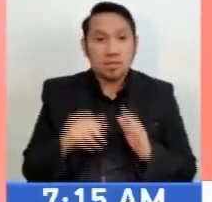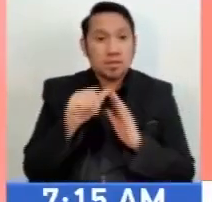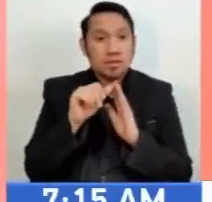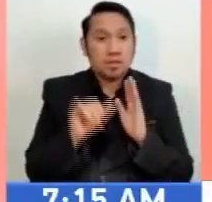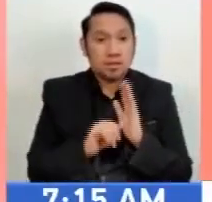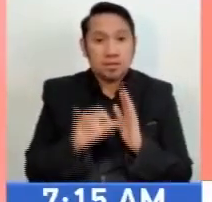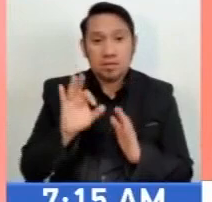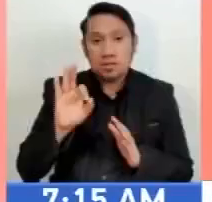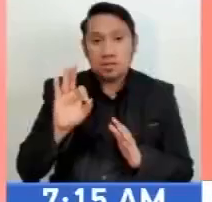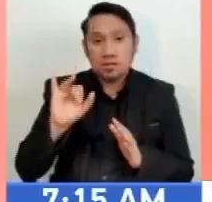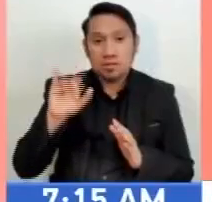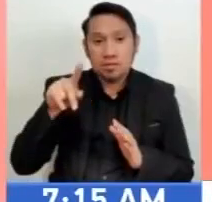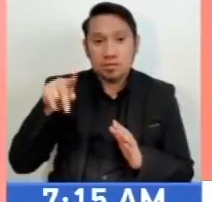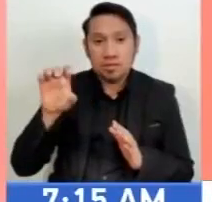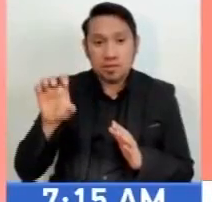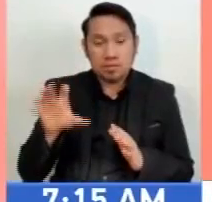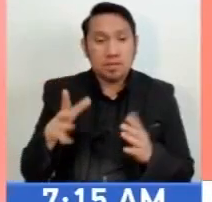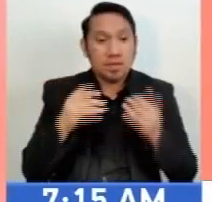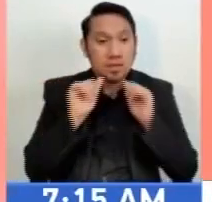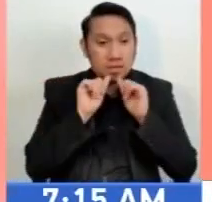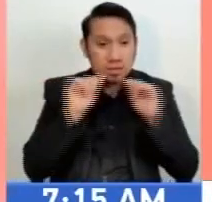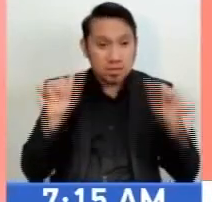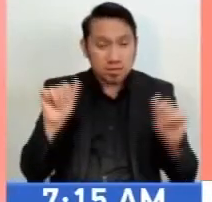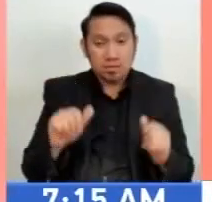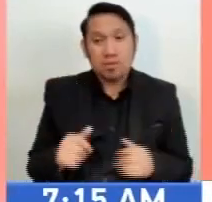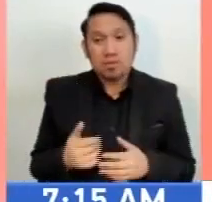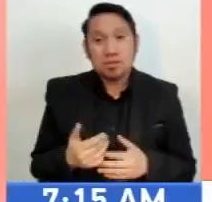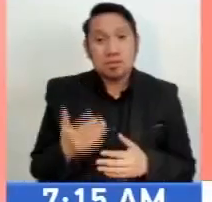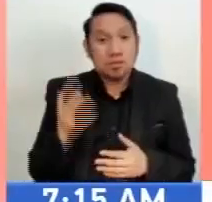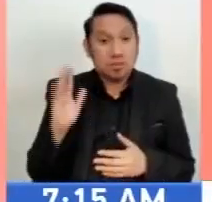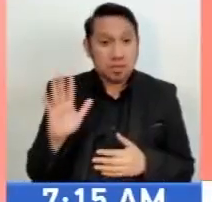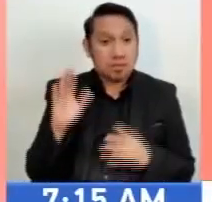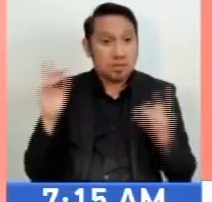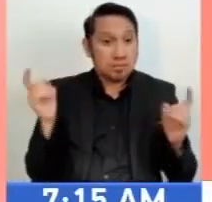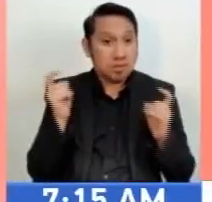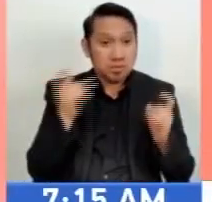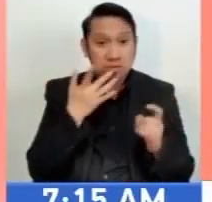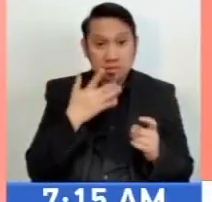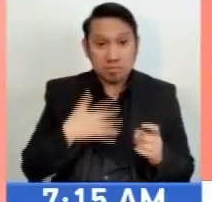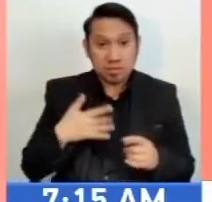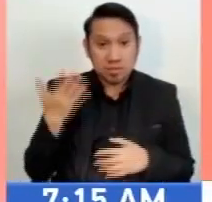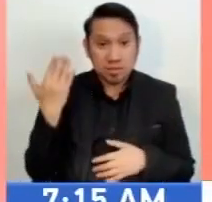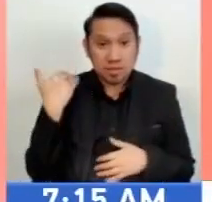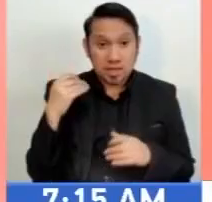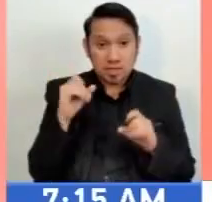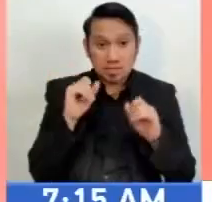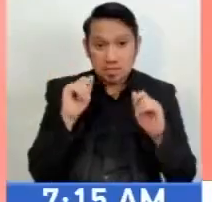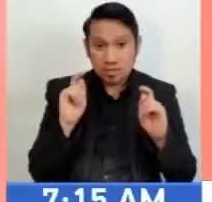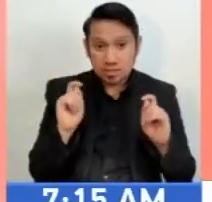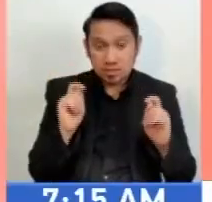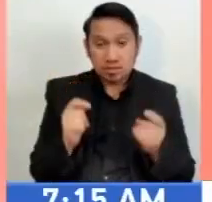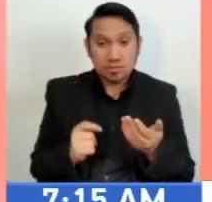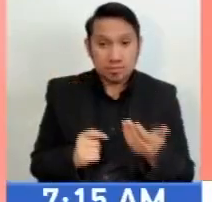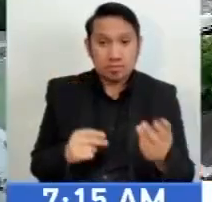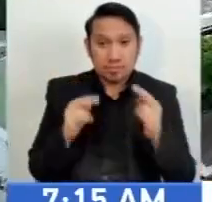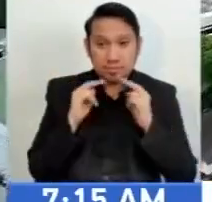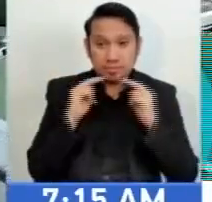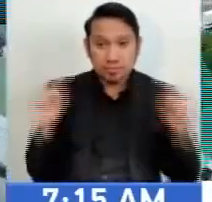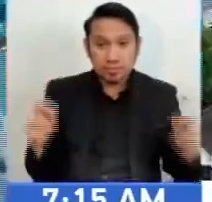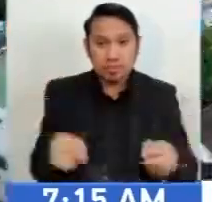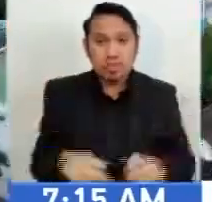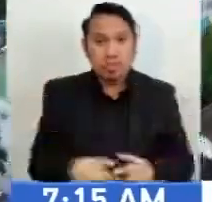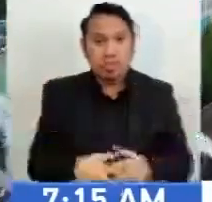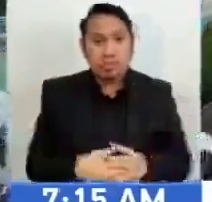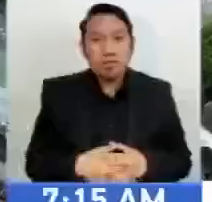Gozon. Inanunsyo niya yan sa pagdiriwang ng kanyang kaarawan nitong Sabado. Narito po ang aking unang balita.